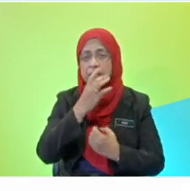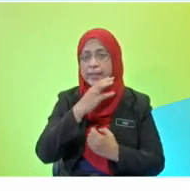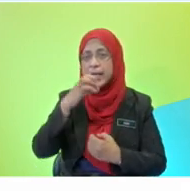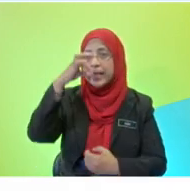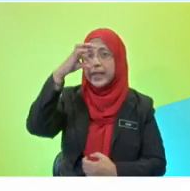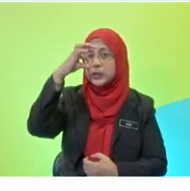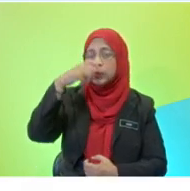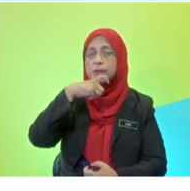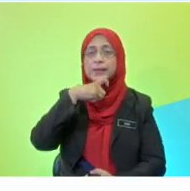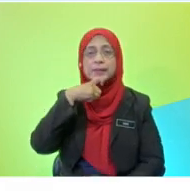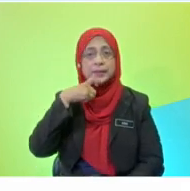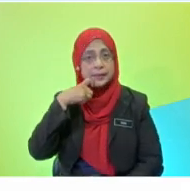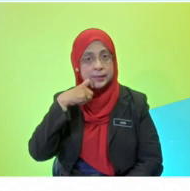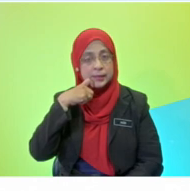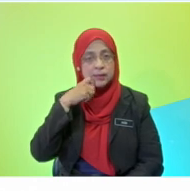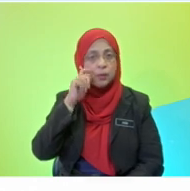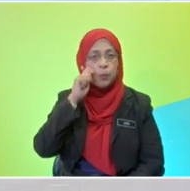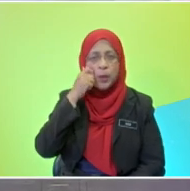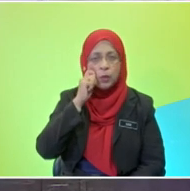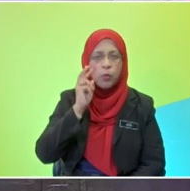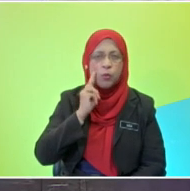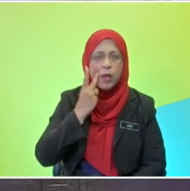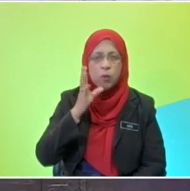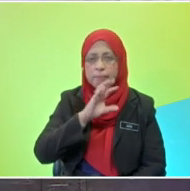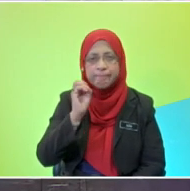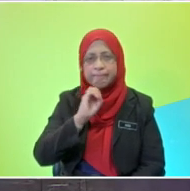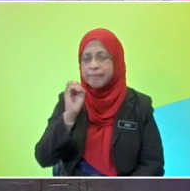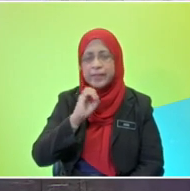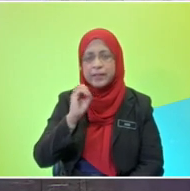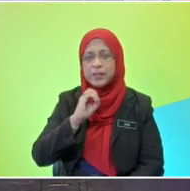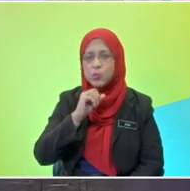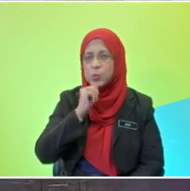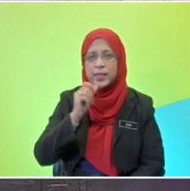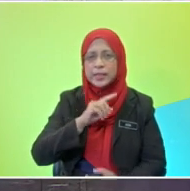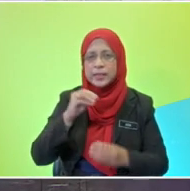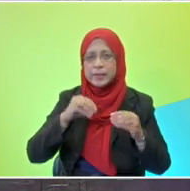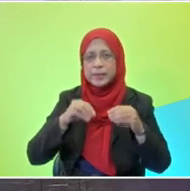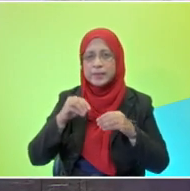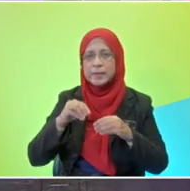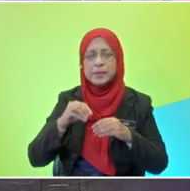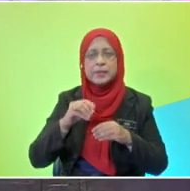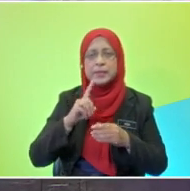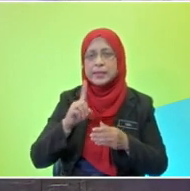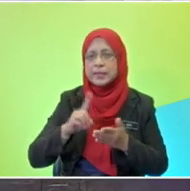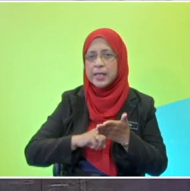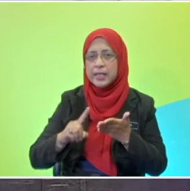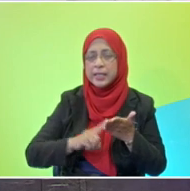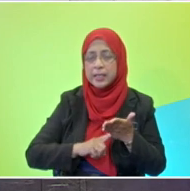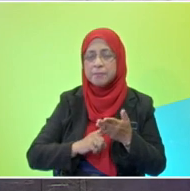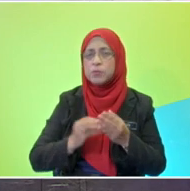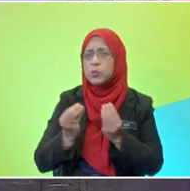Nah jadi buah-buahan macam semua itu tak termasuk dalam tanah-tanaman Oke Berapa jumlahnya dikeluarkan yaitu